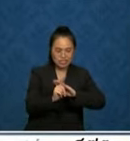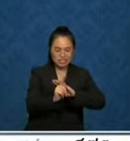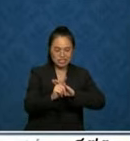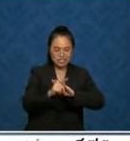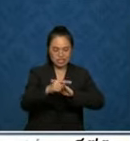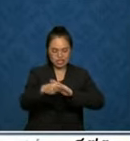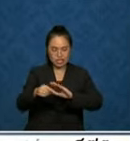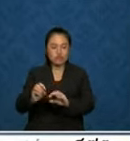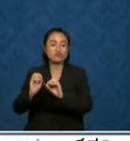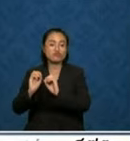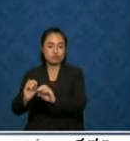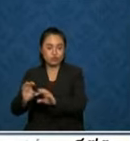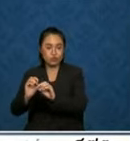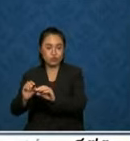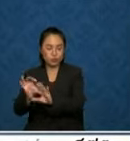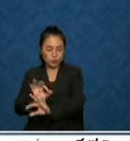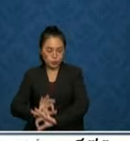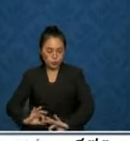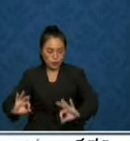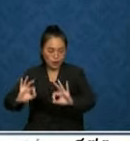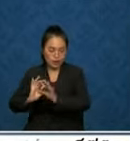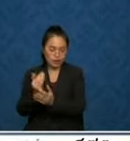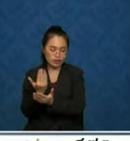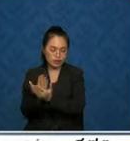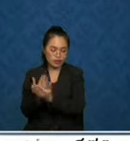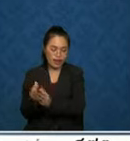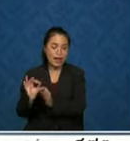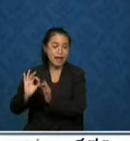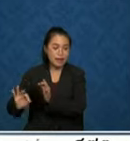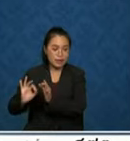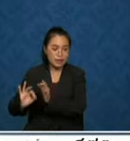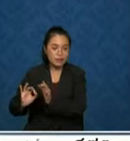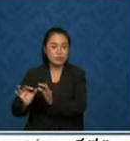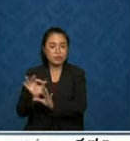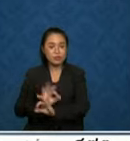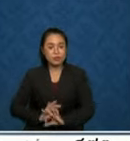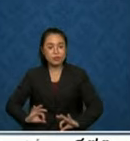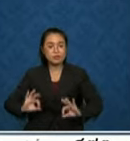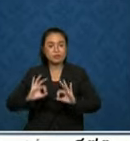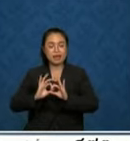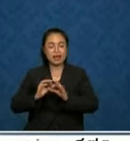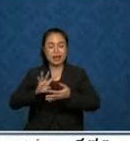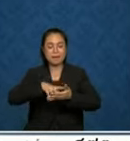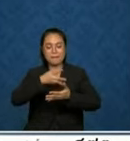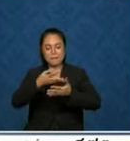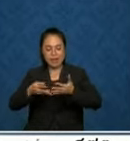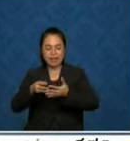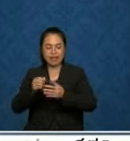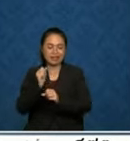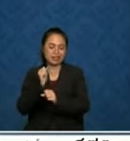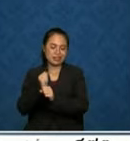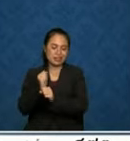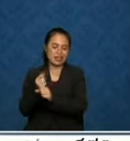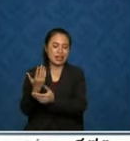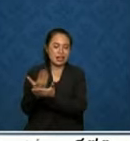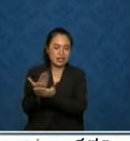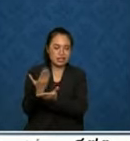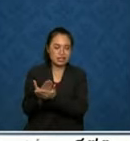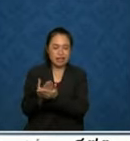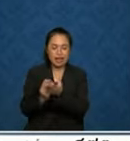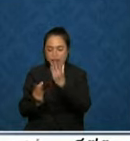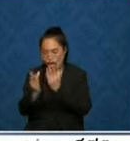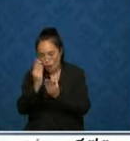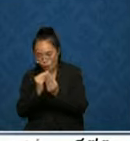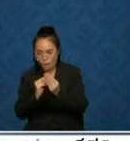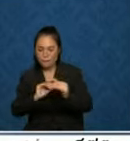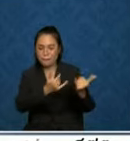มเนี่ยเราก็อาจจะสอนเขาเรื่องความสำคัญของการออมเงินความสำคัญของการที่เขาจะวางแผนทางการเงินให้เขาเรียนรู้ผ่านการเล่นคุ